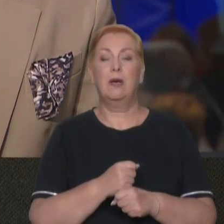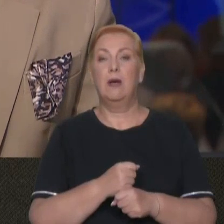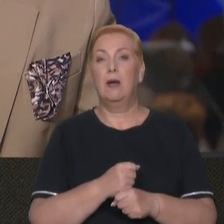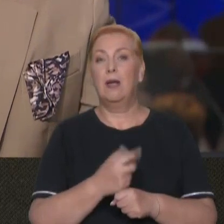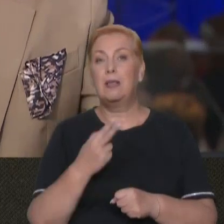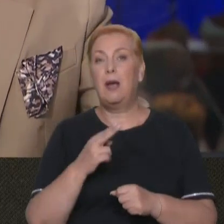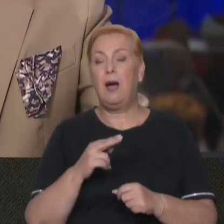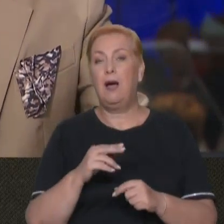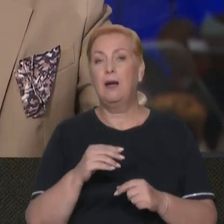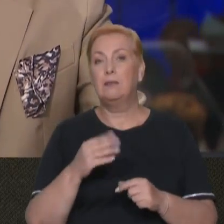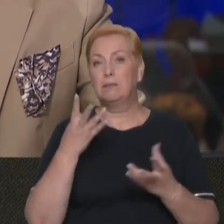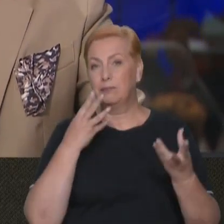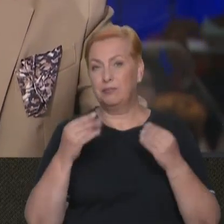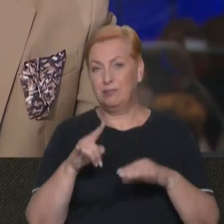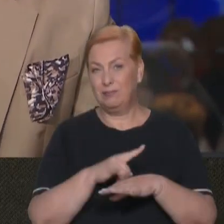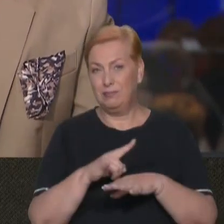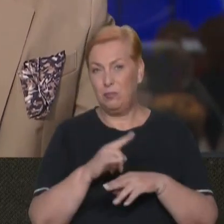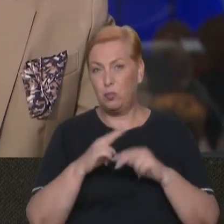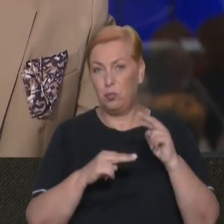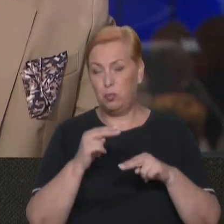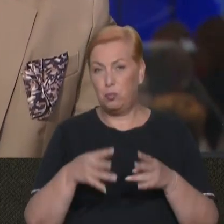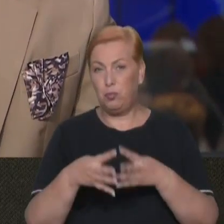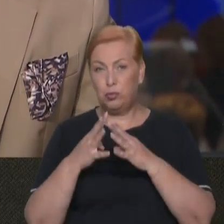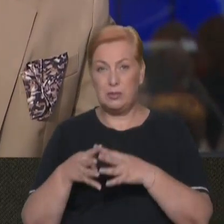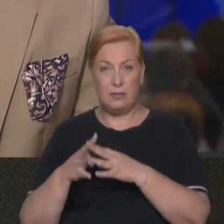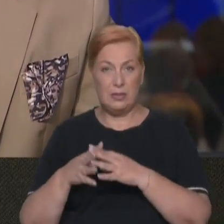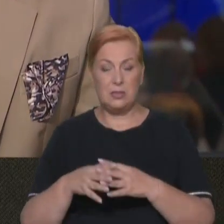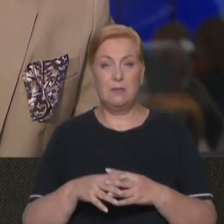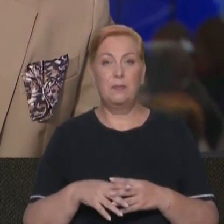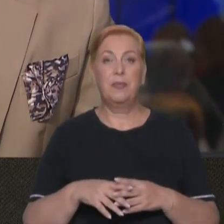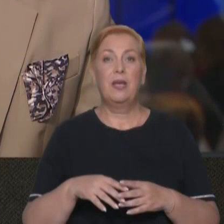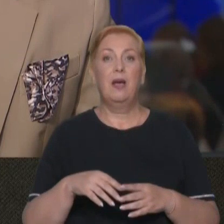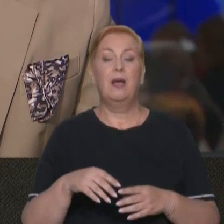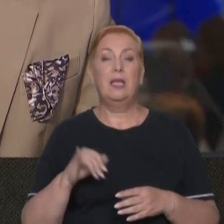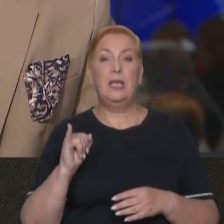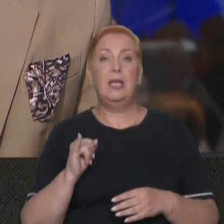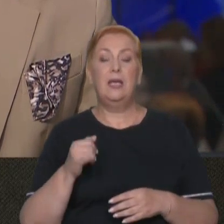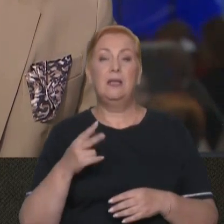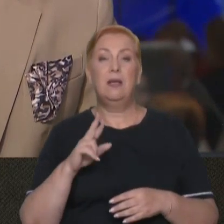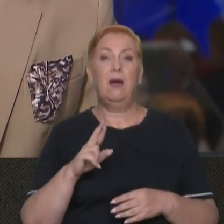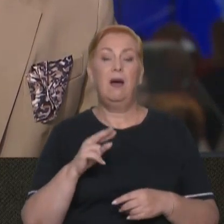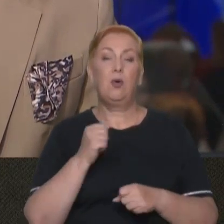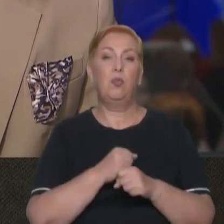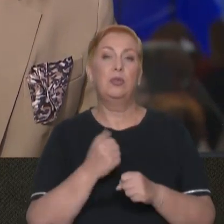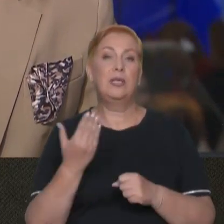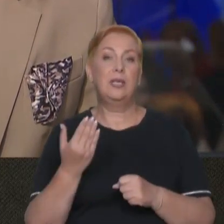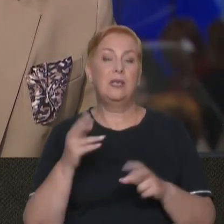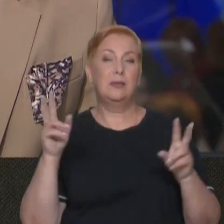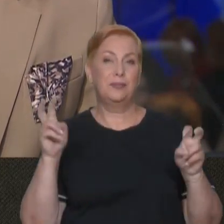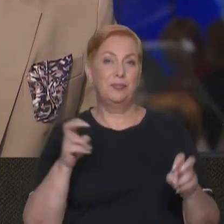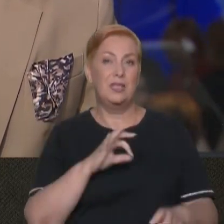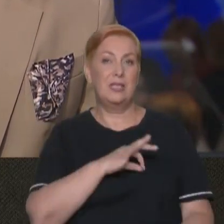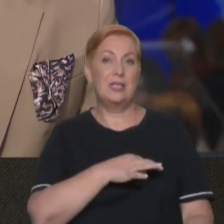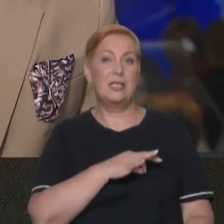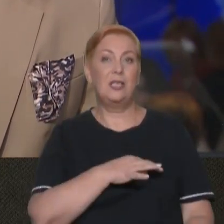наприклад для керівництва їхнім слідчим комітетом в окупаційній владі вони перевезли керівника із